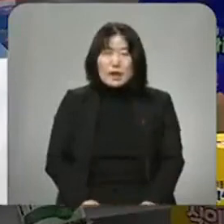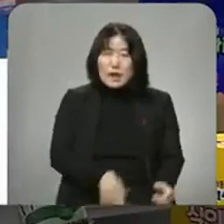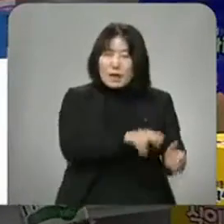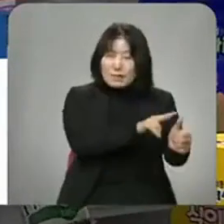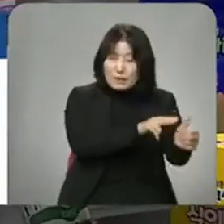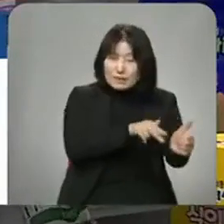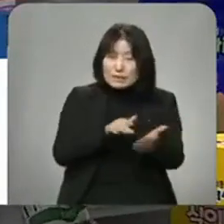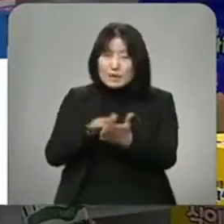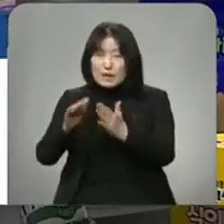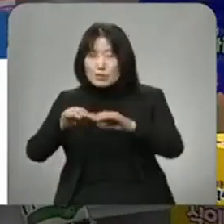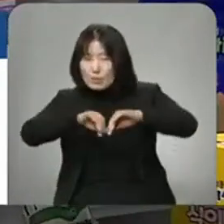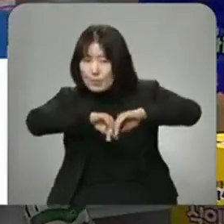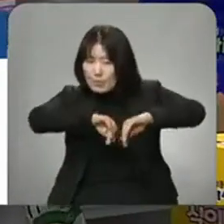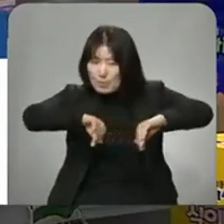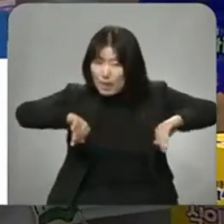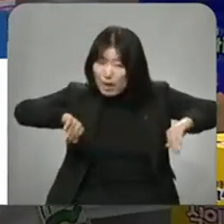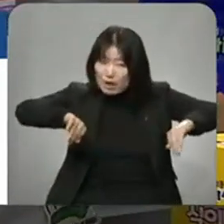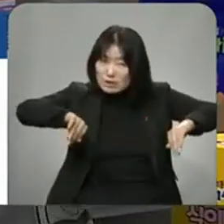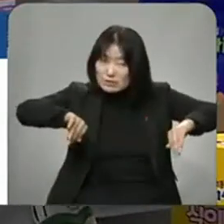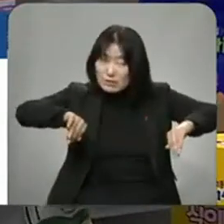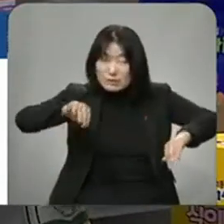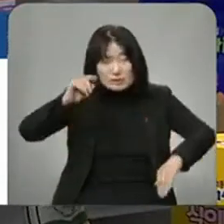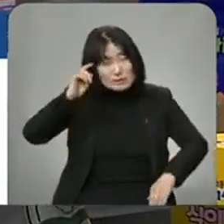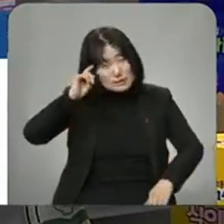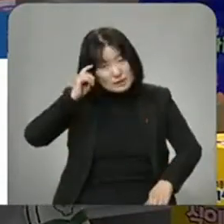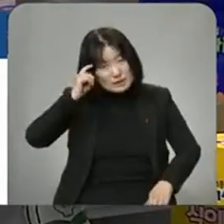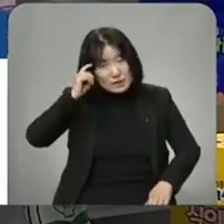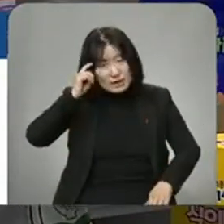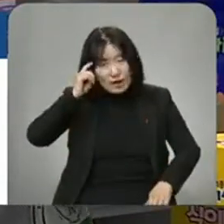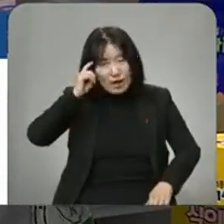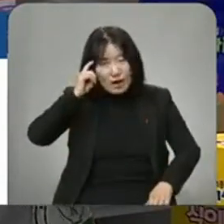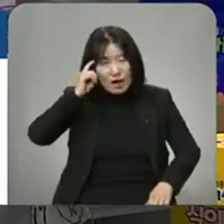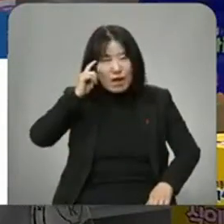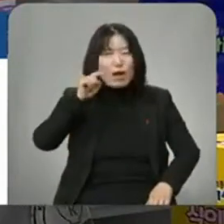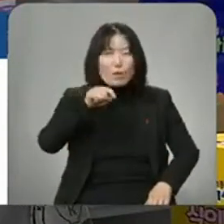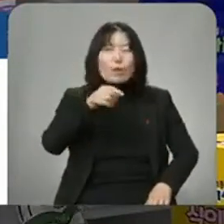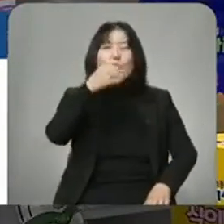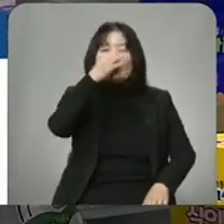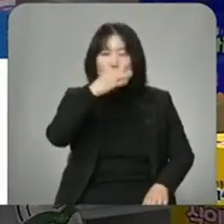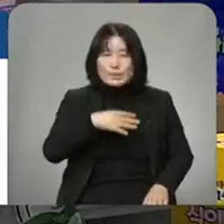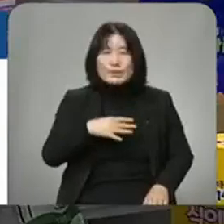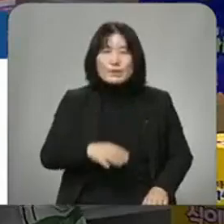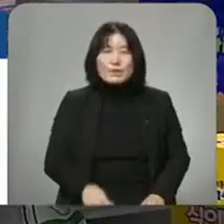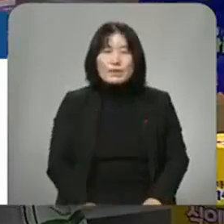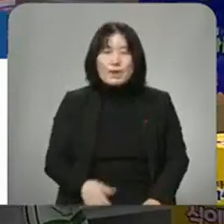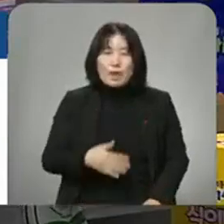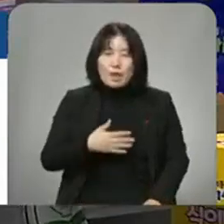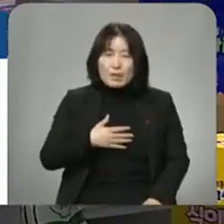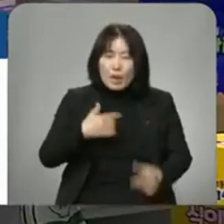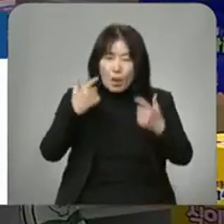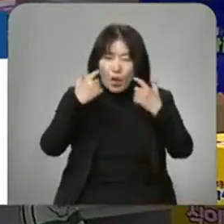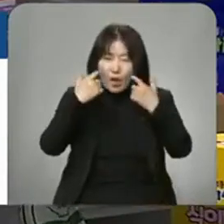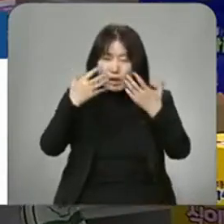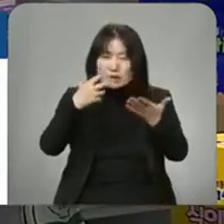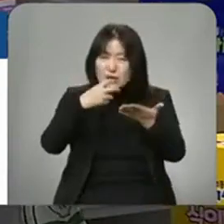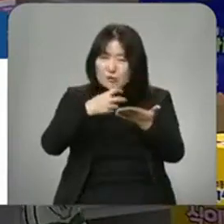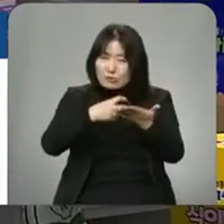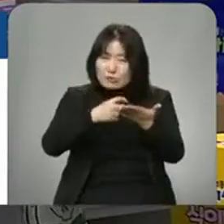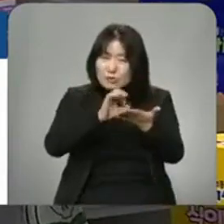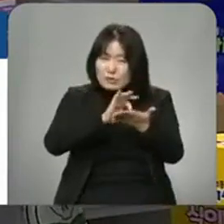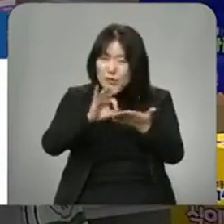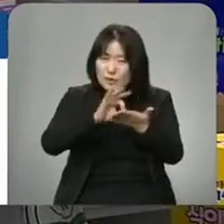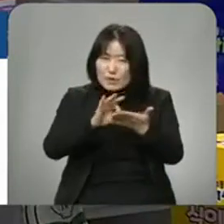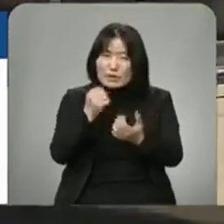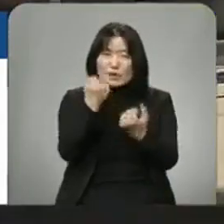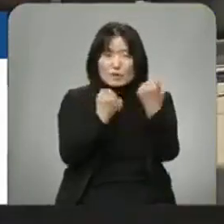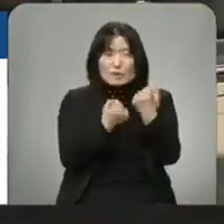구분해서 지리적으로 다르다라고 인식시켜드리는 게 제일 힘들 것 같고요. 제가 명확하게 근거를 갖고 말씀드리기가 좀